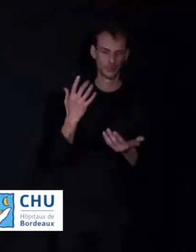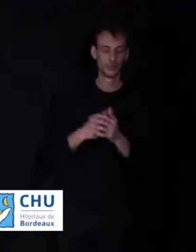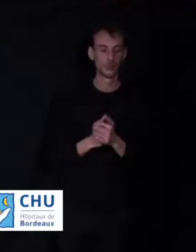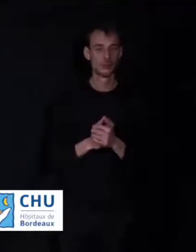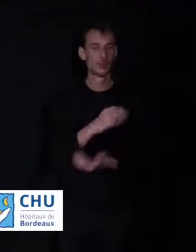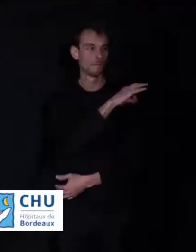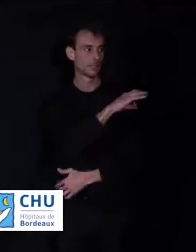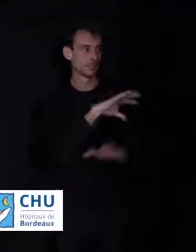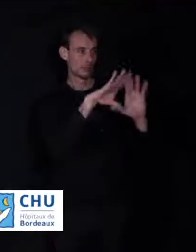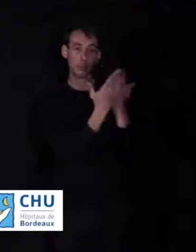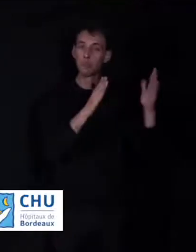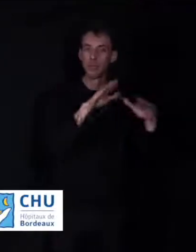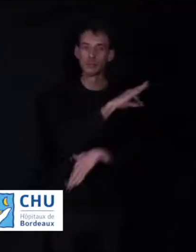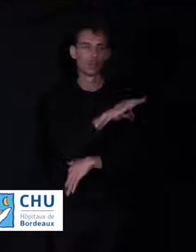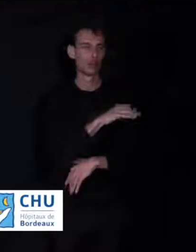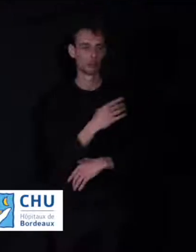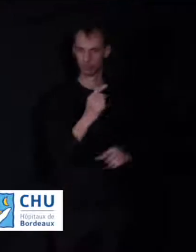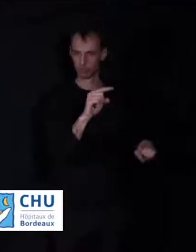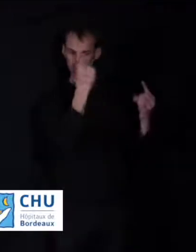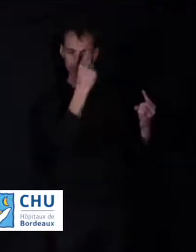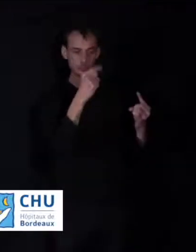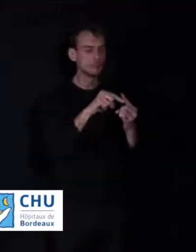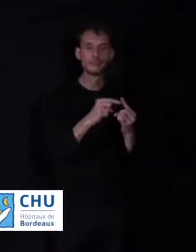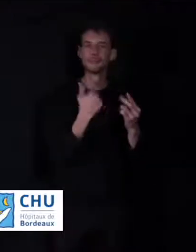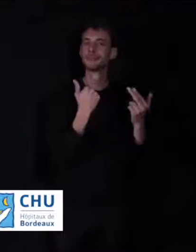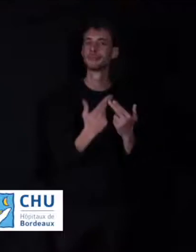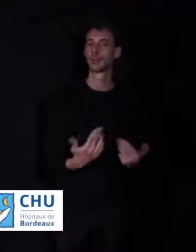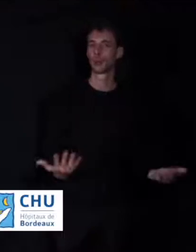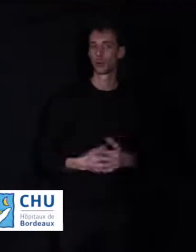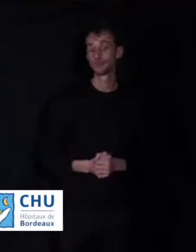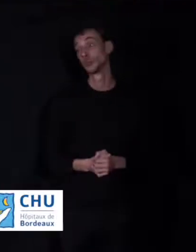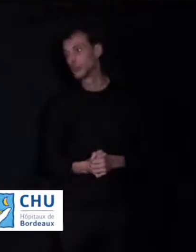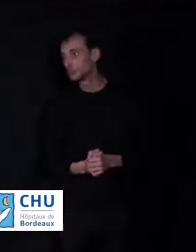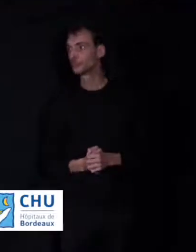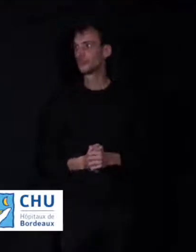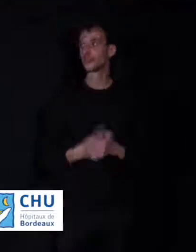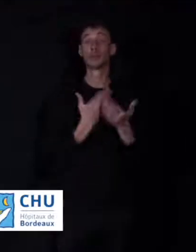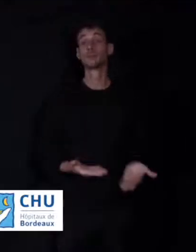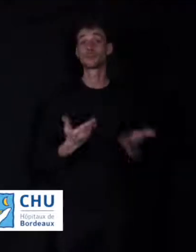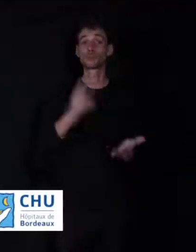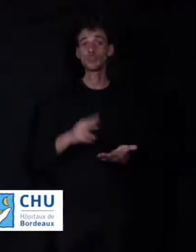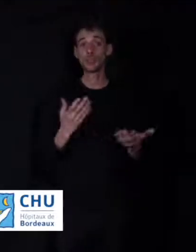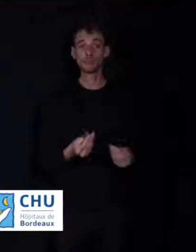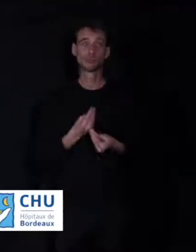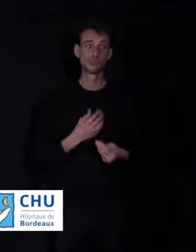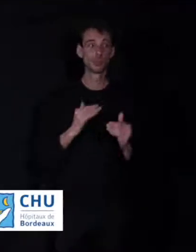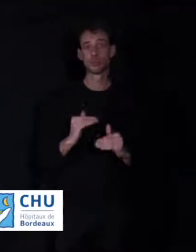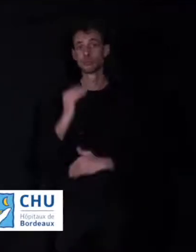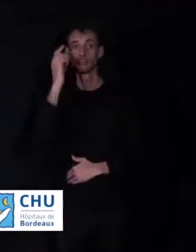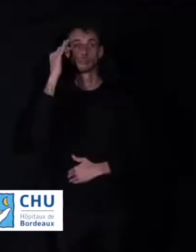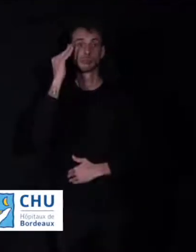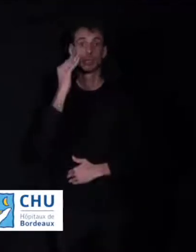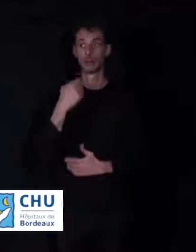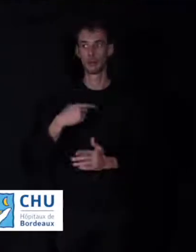la vaccination est décriée. Alors tout d'abord, un état des lieux assez préoccupant qui n'est pas dressé par moi, mais qui est dressé par